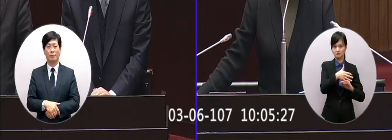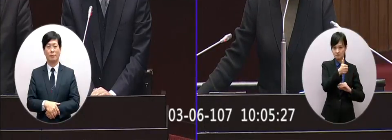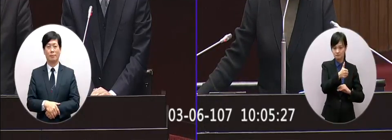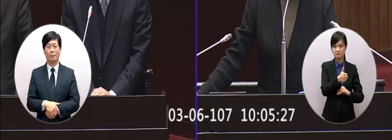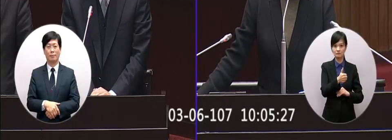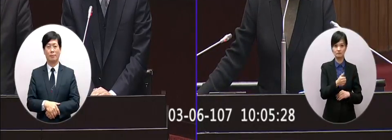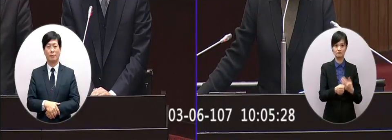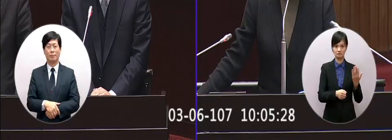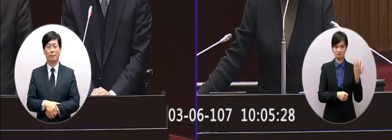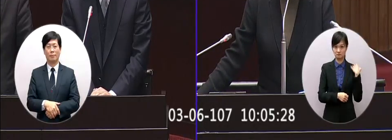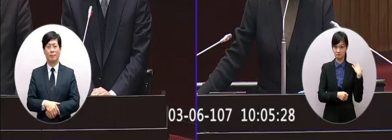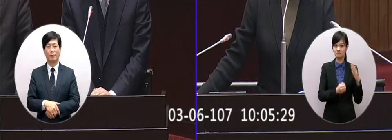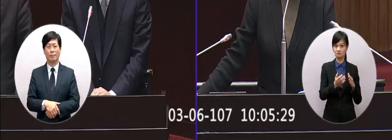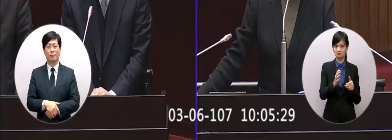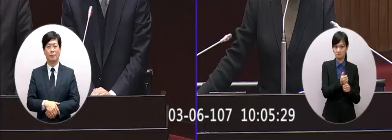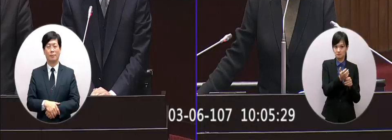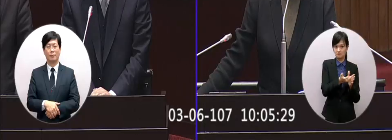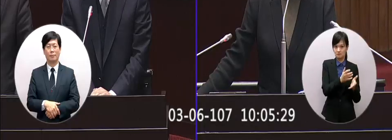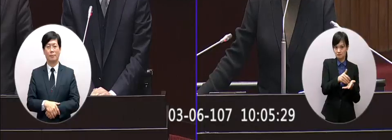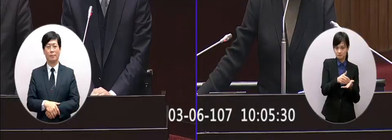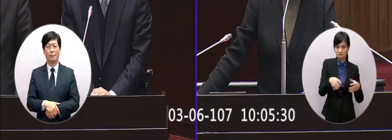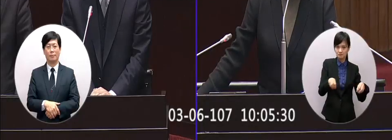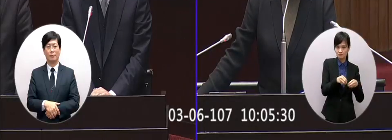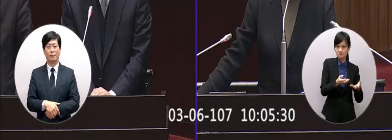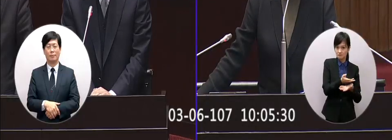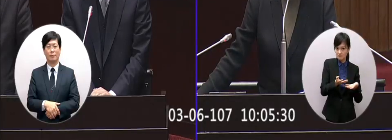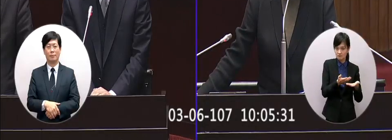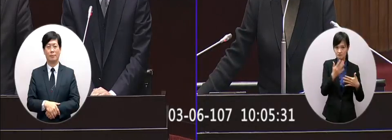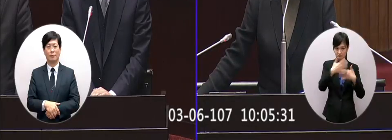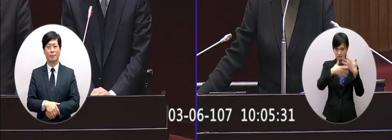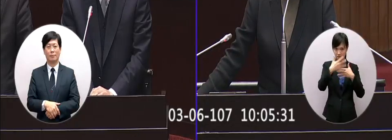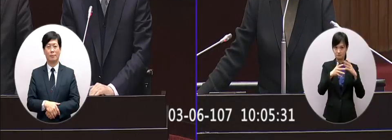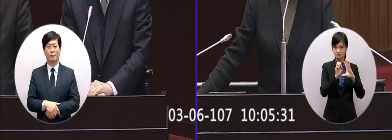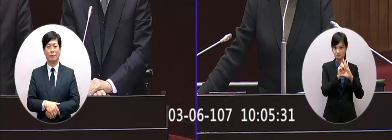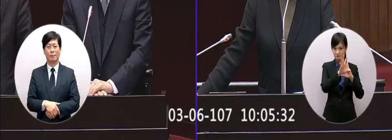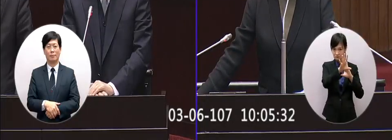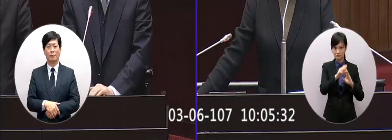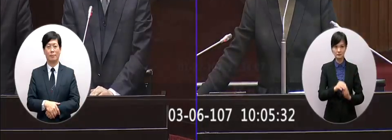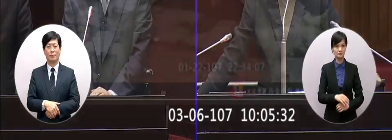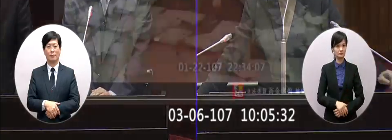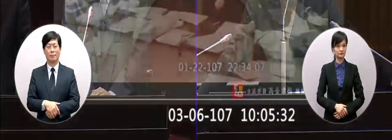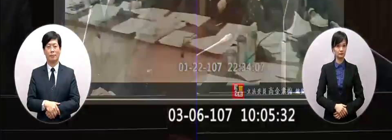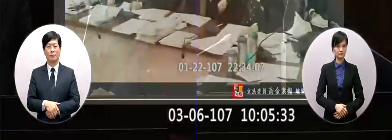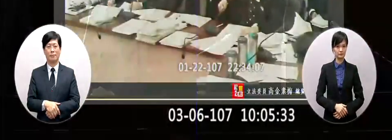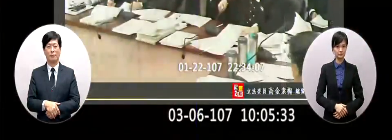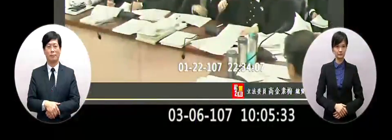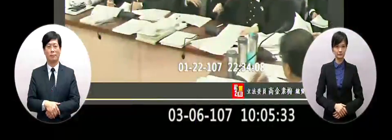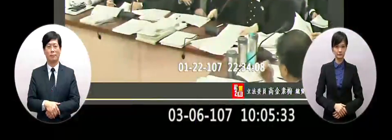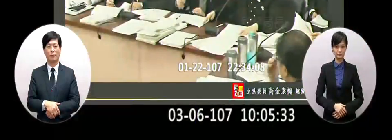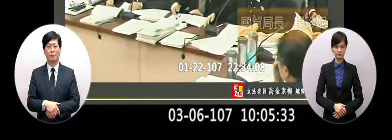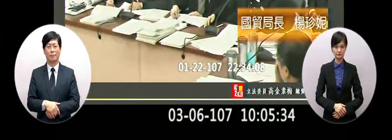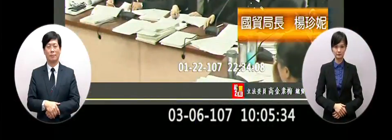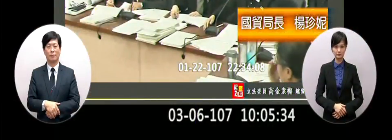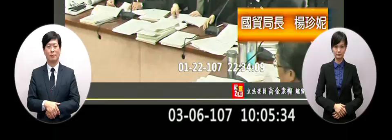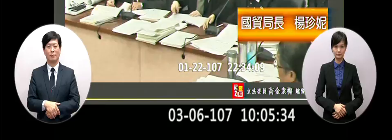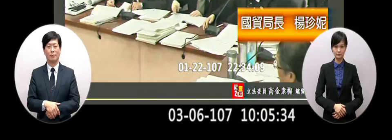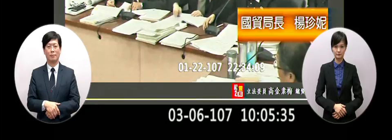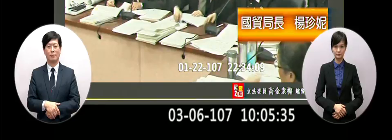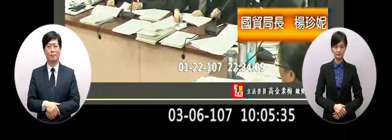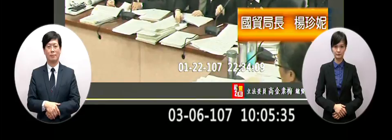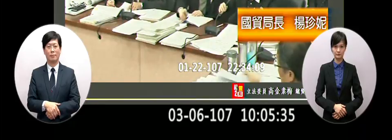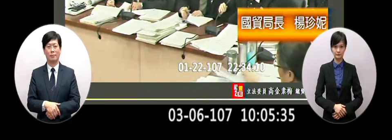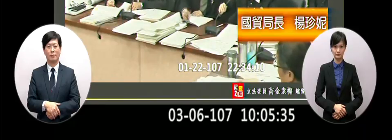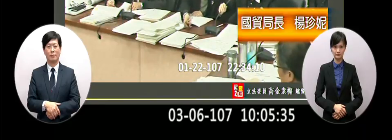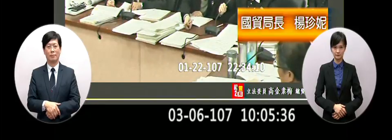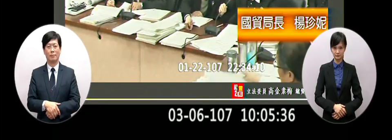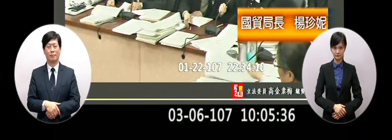预算协商的时候，他说的一段话，我们再来听一下。 好，那谢谢委员了。我想这个案子我也